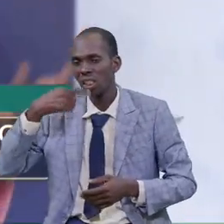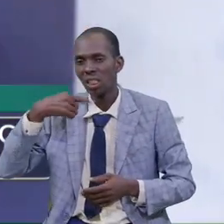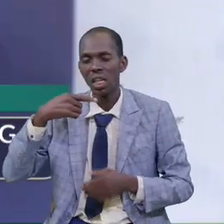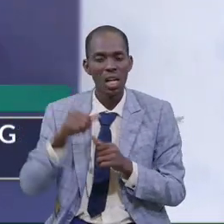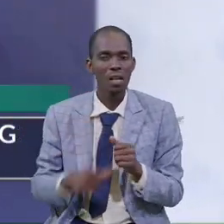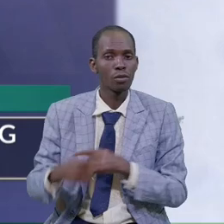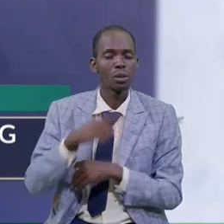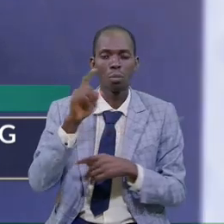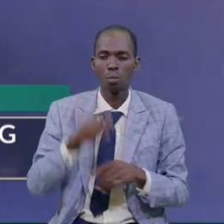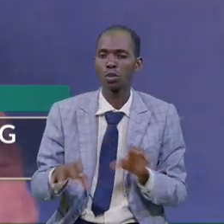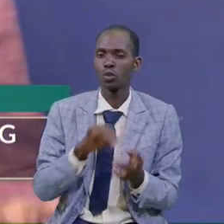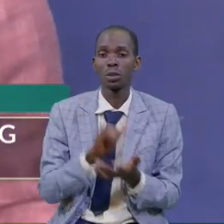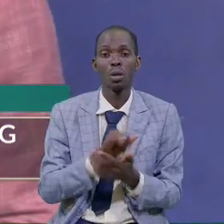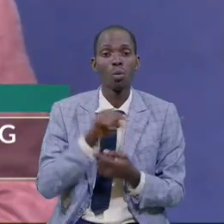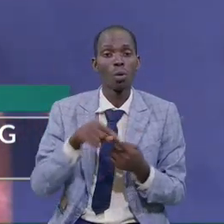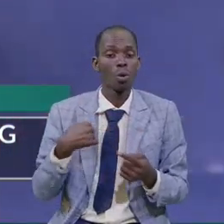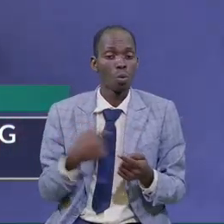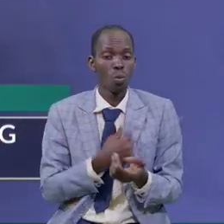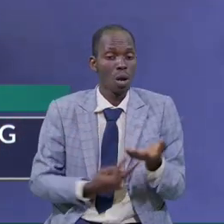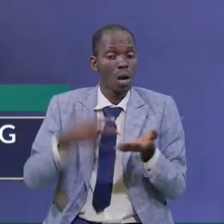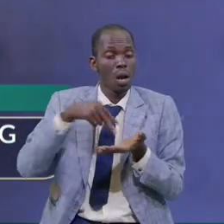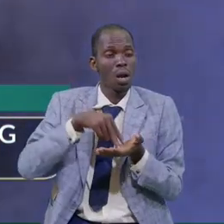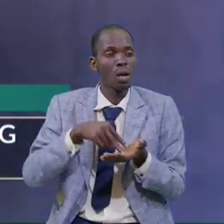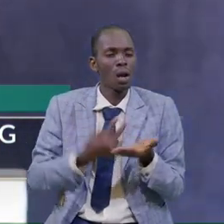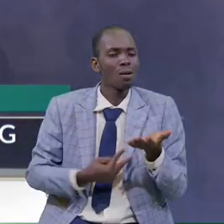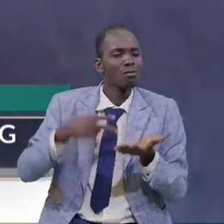Et chaque jour, tu dois le faire.